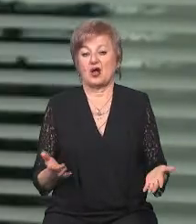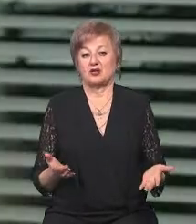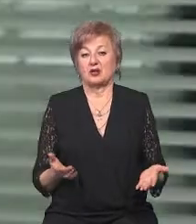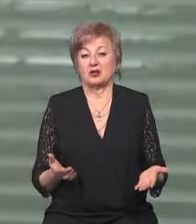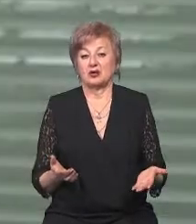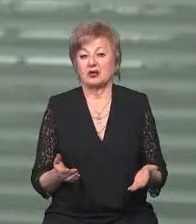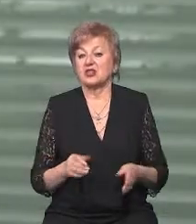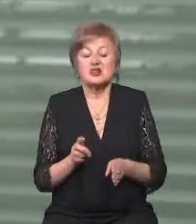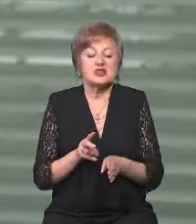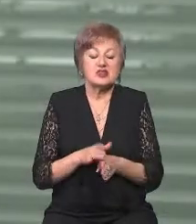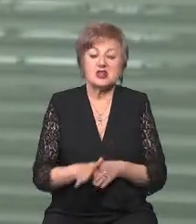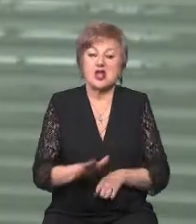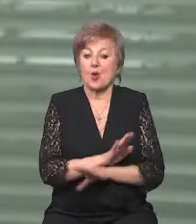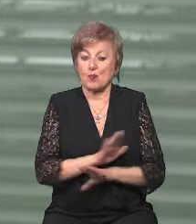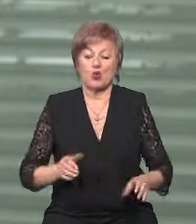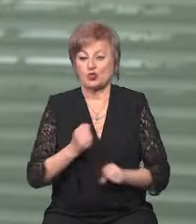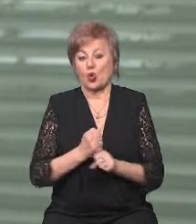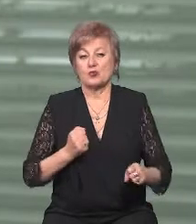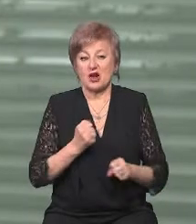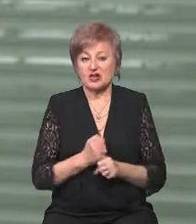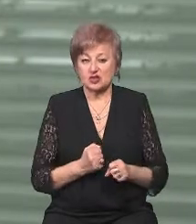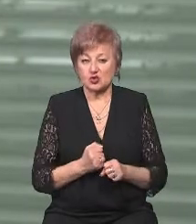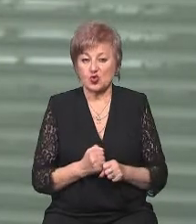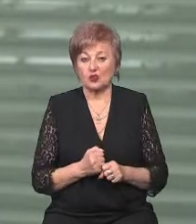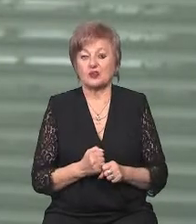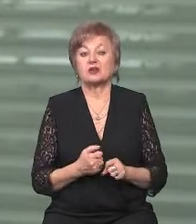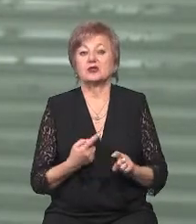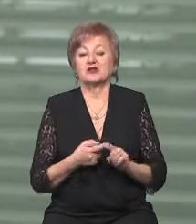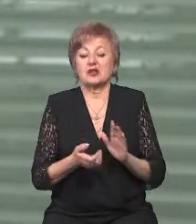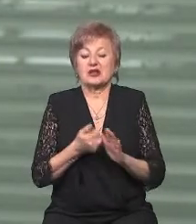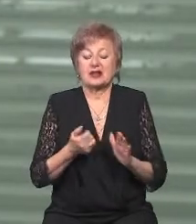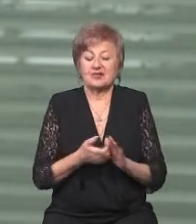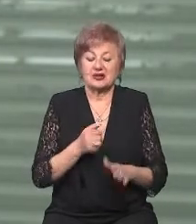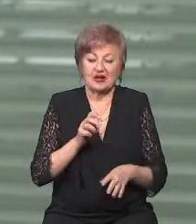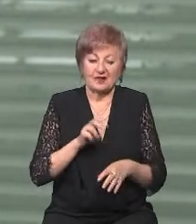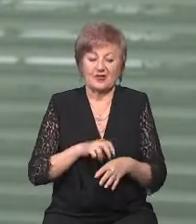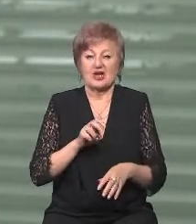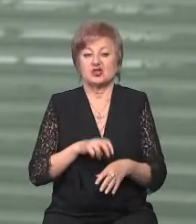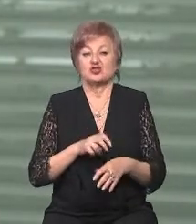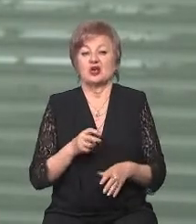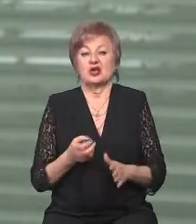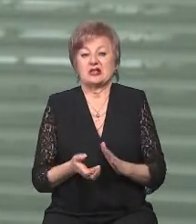були не в повній мірі відпрацьовані і за відсутності лікарів, і за відсутності